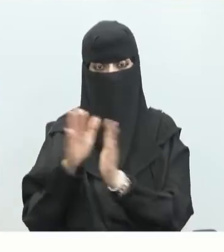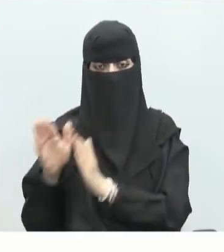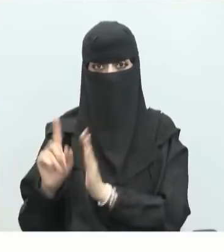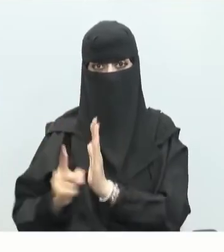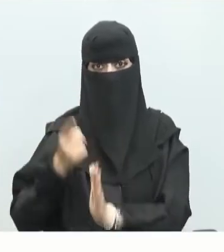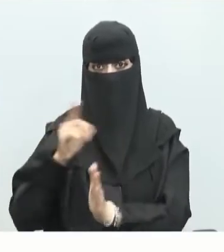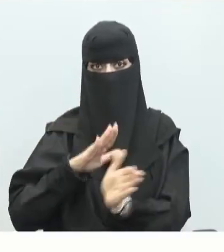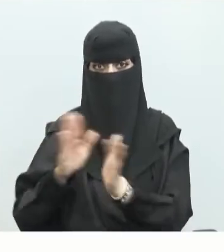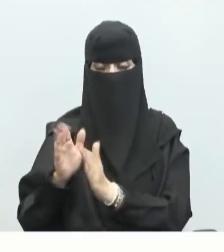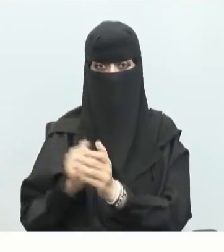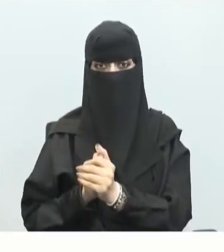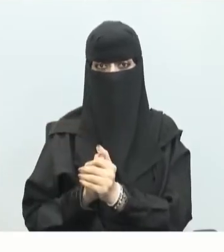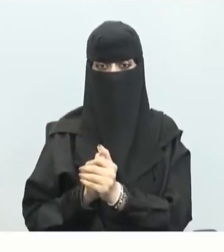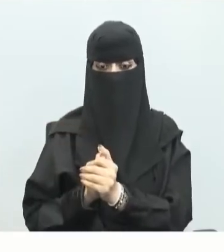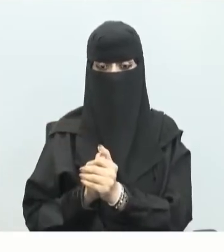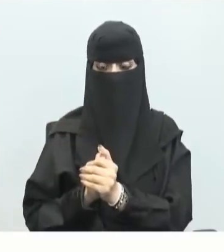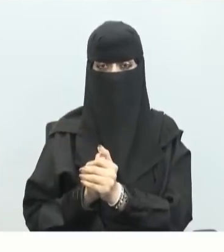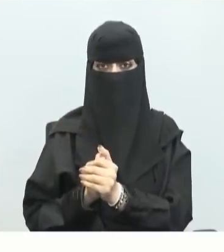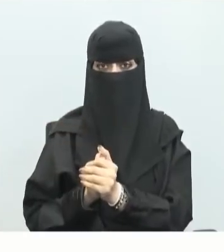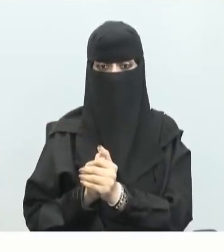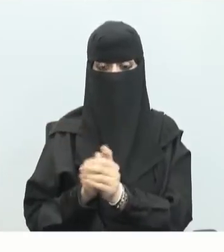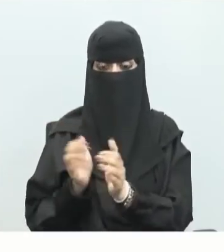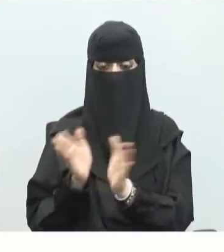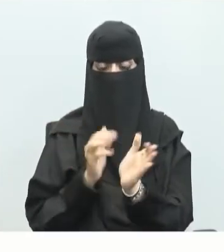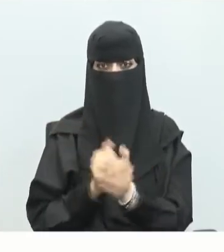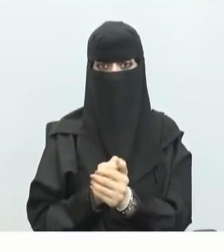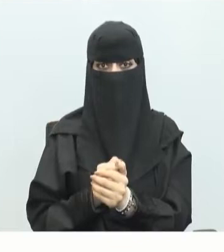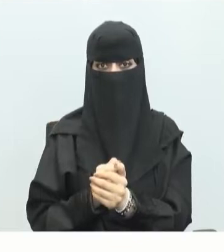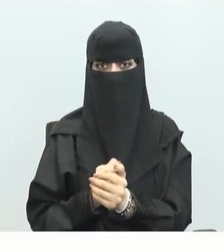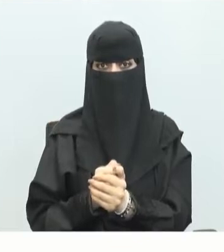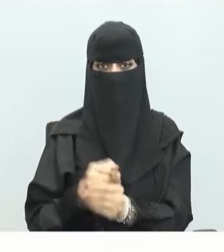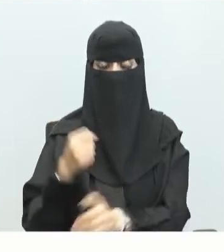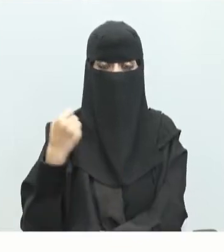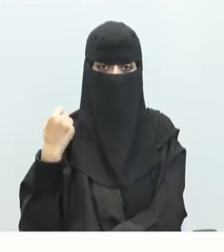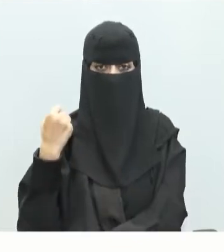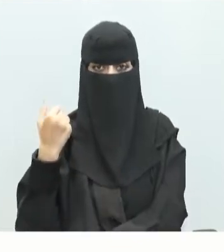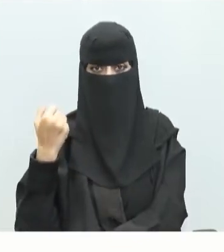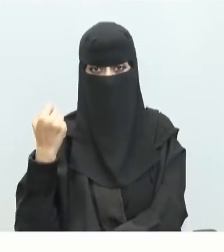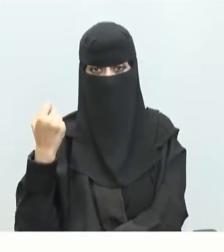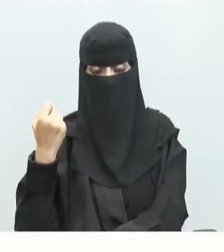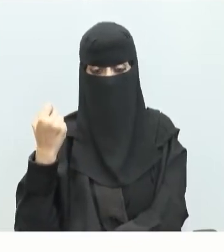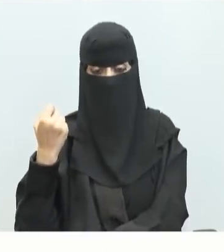في الاعلى خمسه وفي الاسفل الخمسه اذان عشره ننتقل الى المجموعه الاخرى